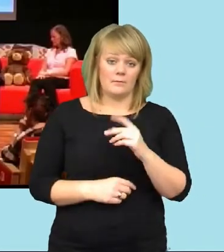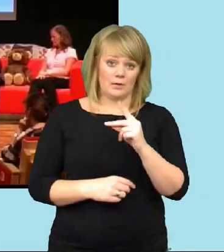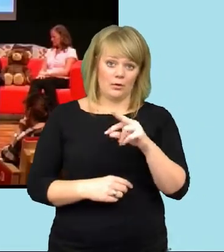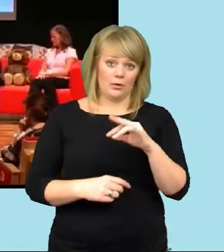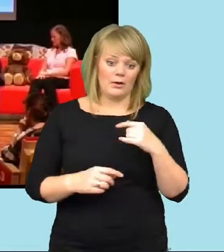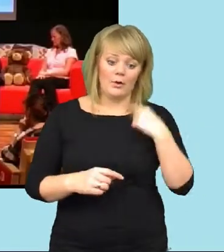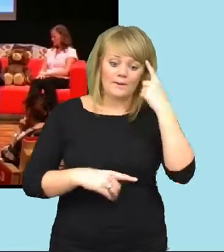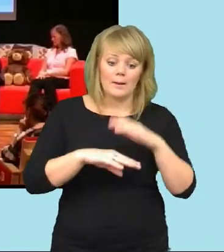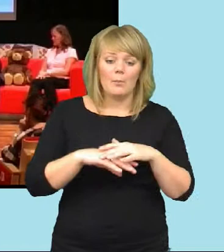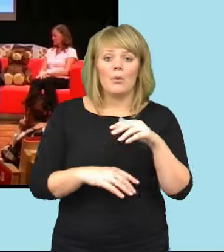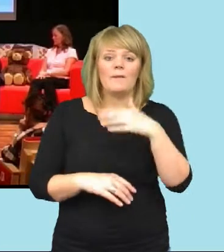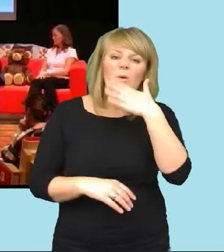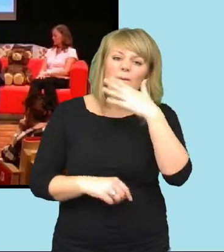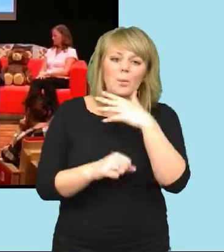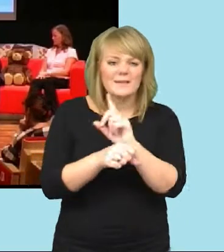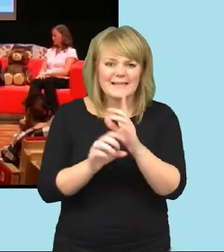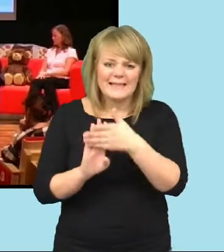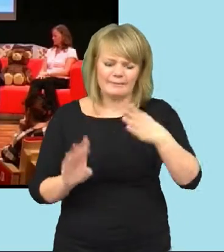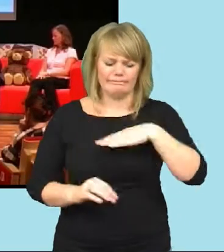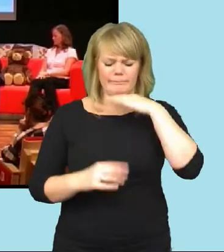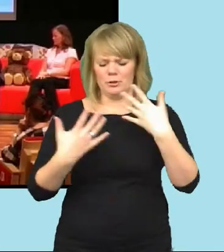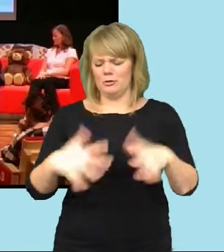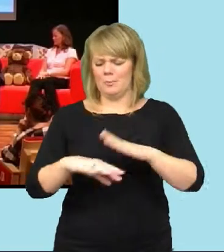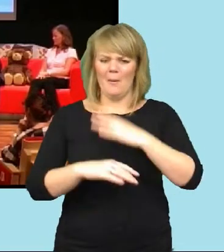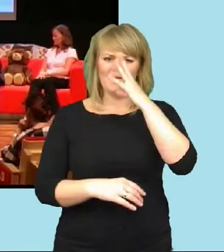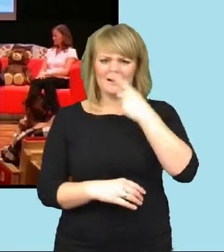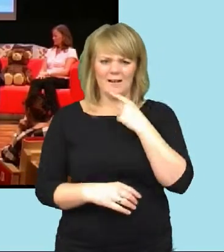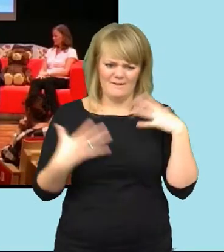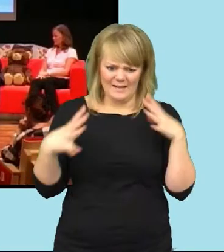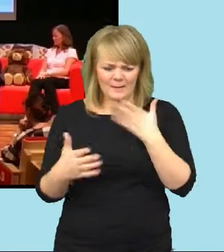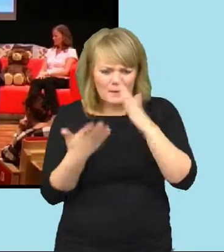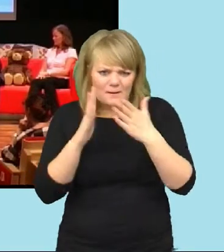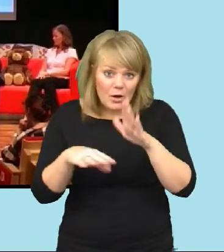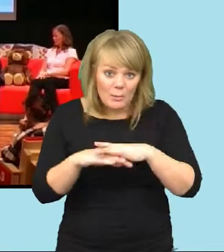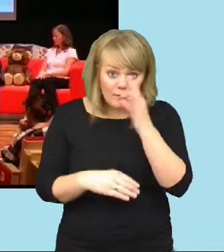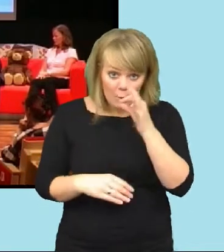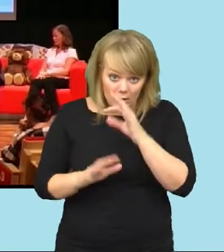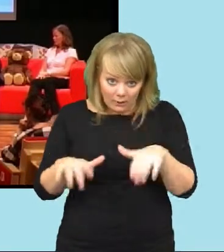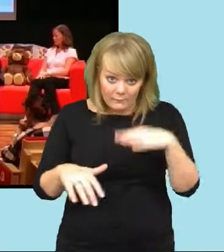och blir jättetrött på sina föräldrar, kanske absolut inte ens vill svara på frågor. Har det varit något problem?